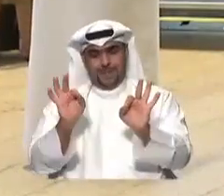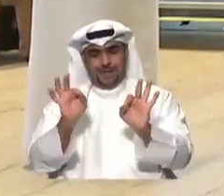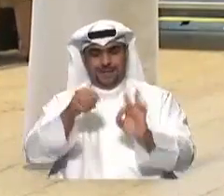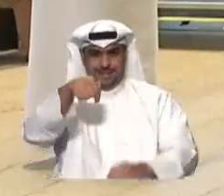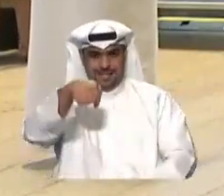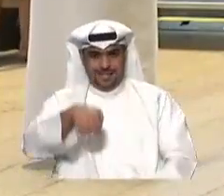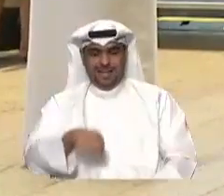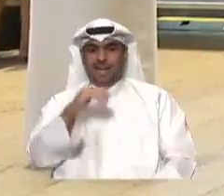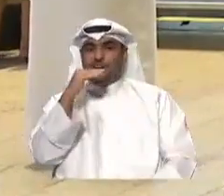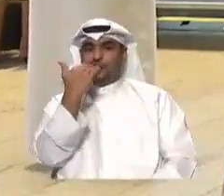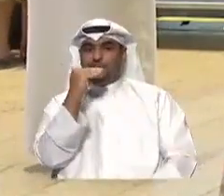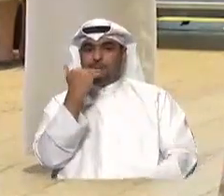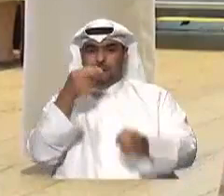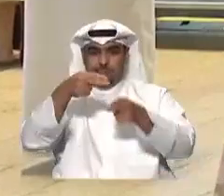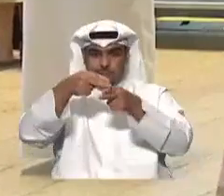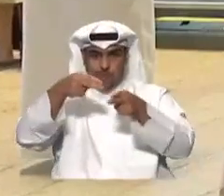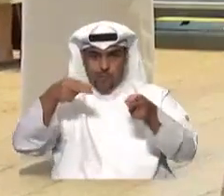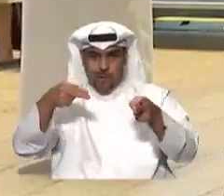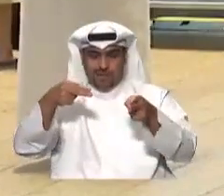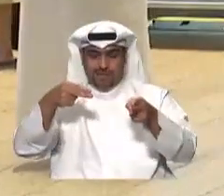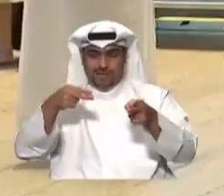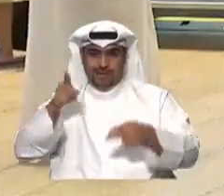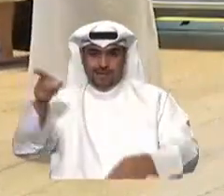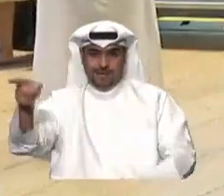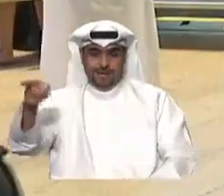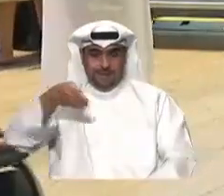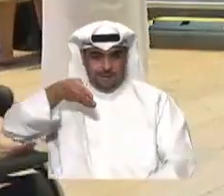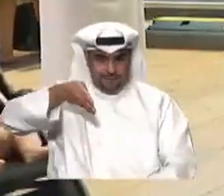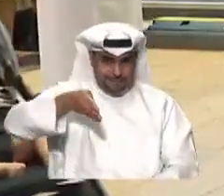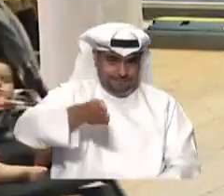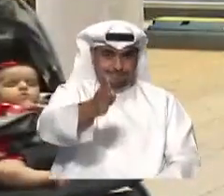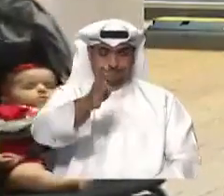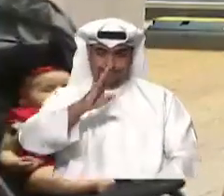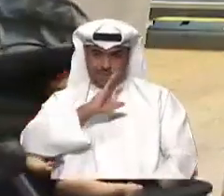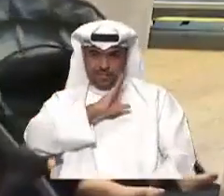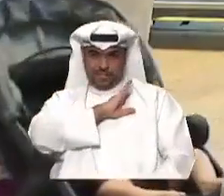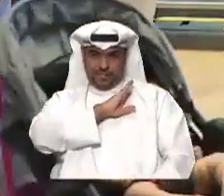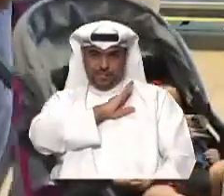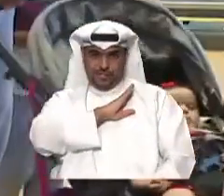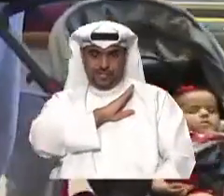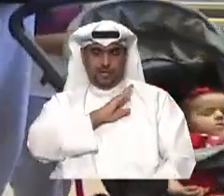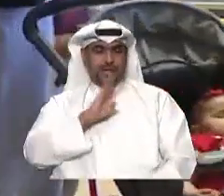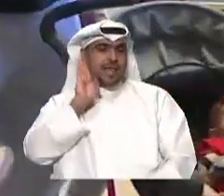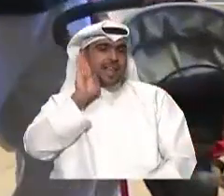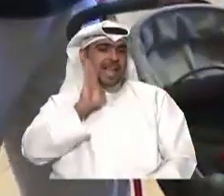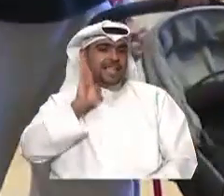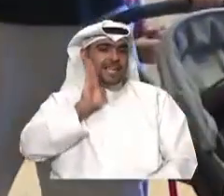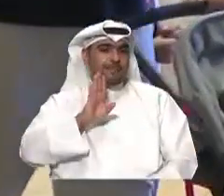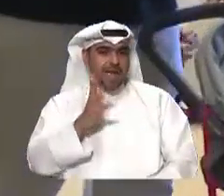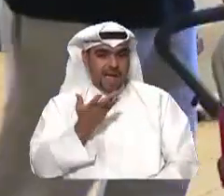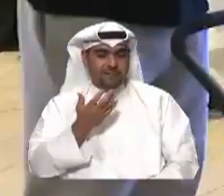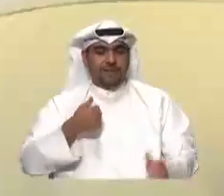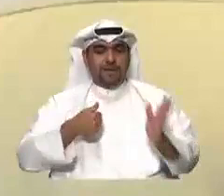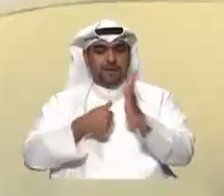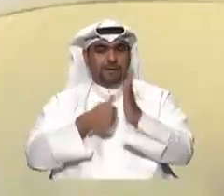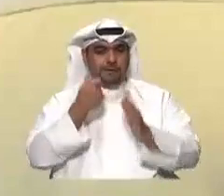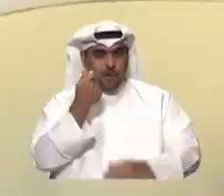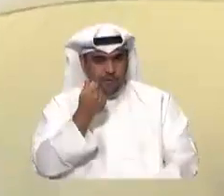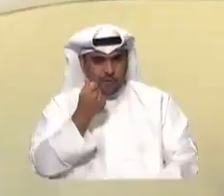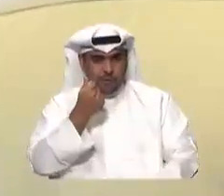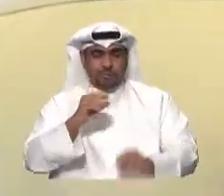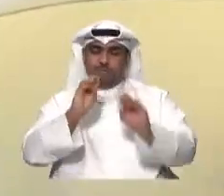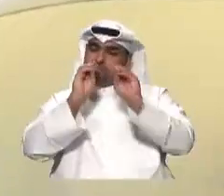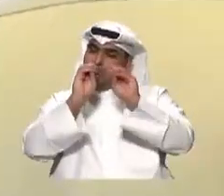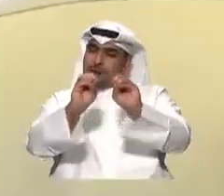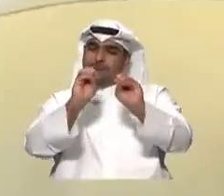للجيش الكويتي من مسار تأهيلي وتعليمي وتدريبي، بالإضافة إلى الامتيازات والعلاوات والبدلات. أعداد